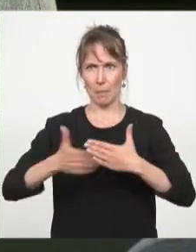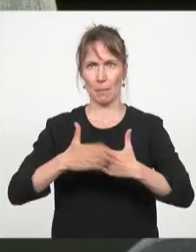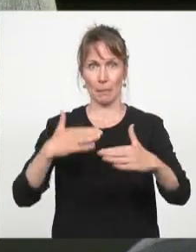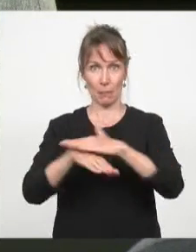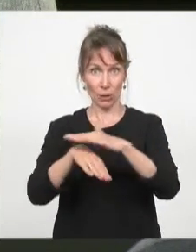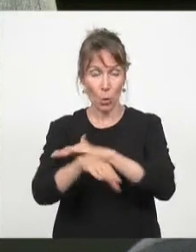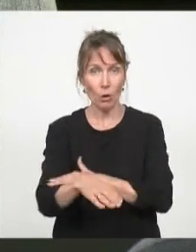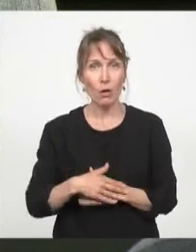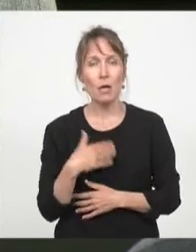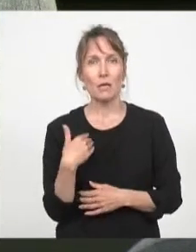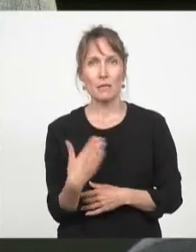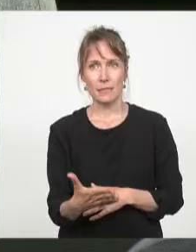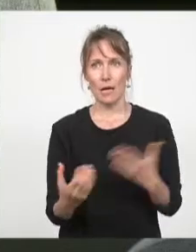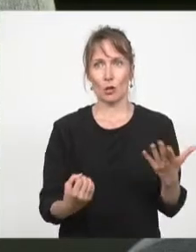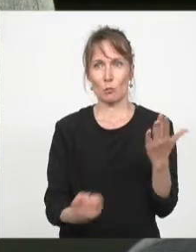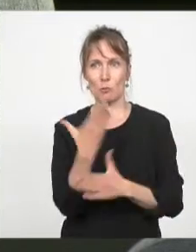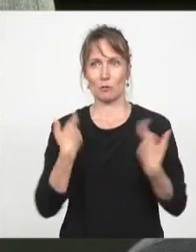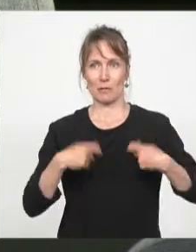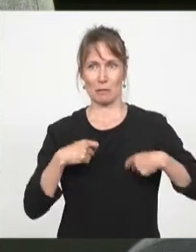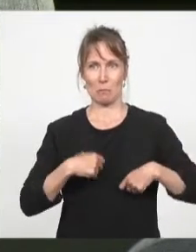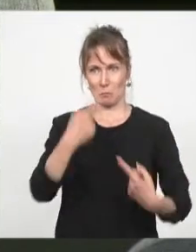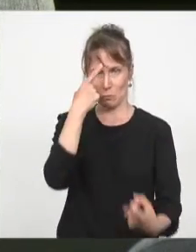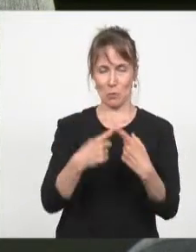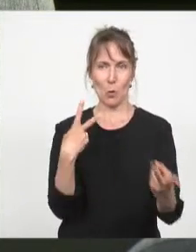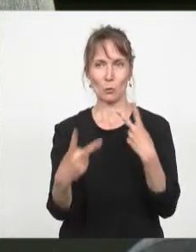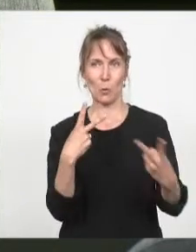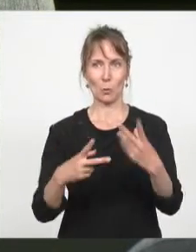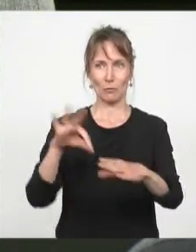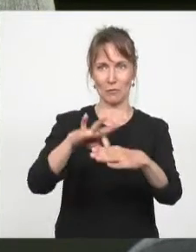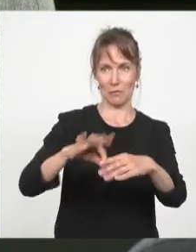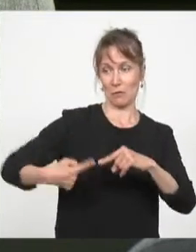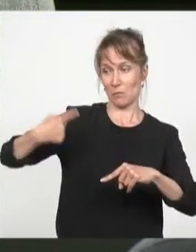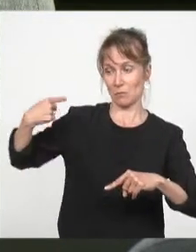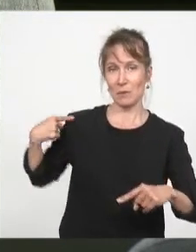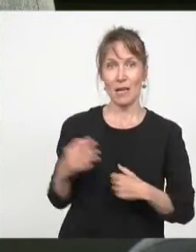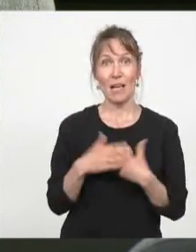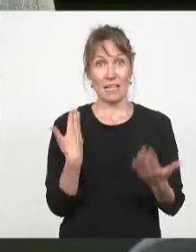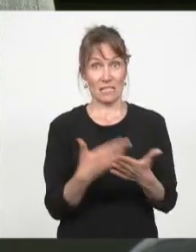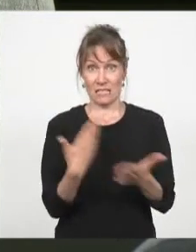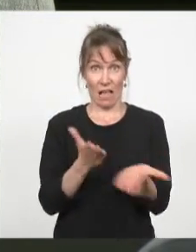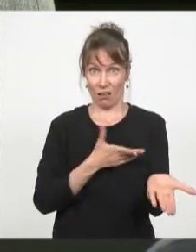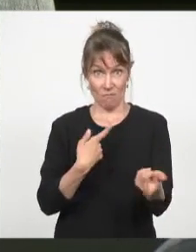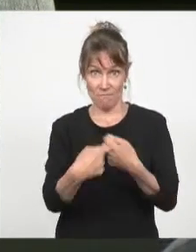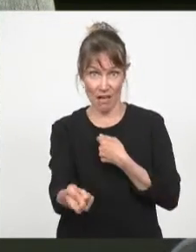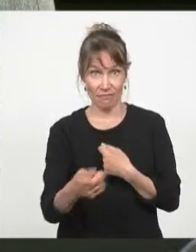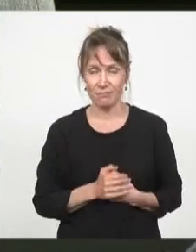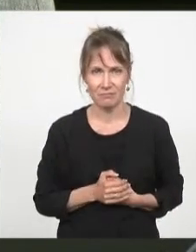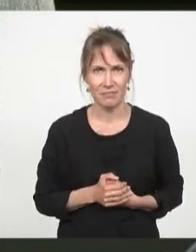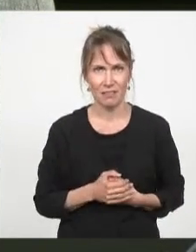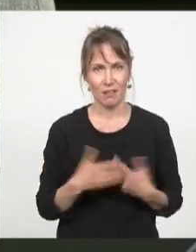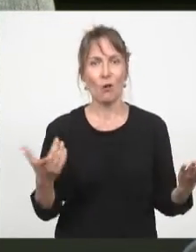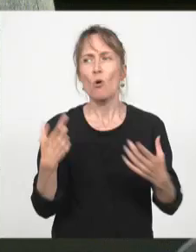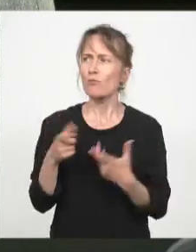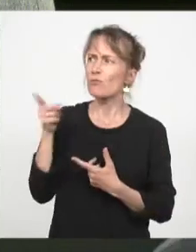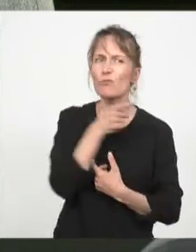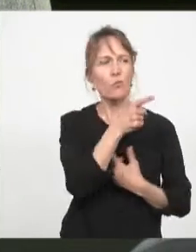dépensés pour des nouvelles structures routières, certains projets votés lors des précédents conseils ne vont pas dans le sens de ce changement radical de braquet